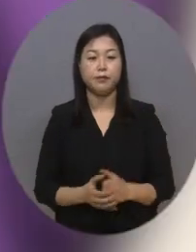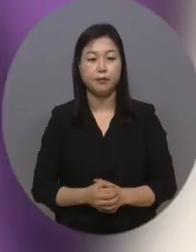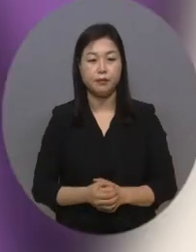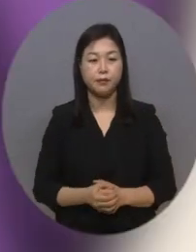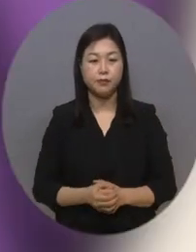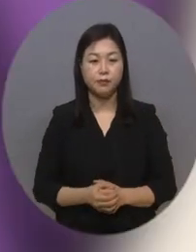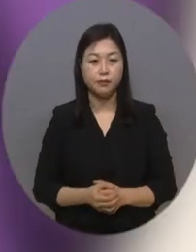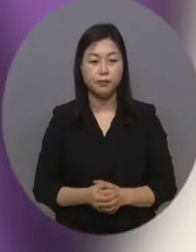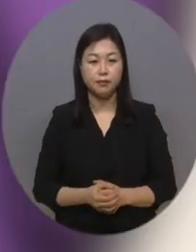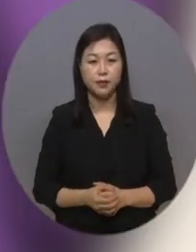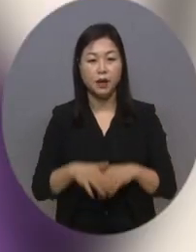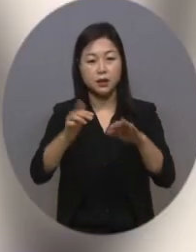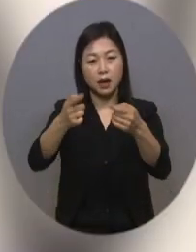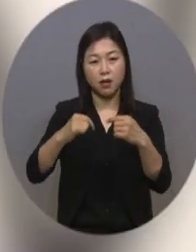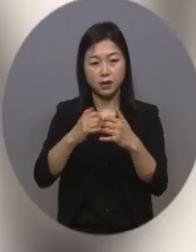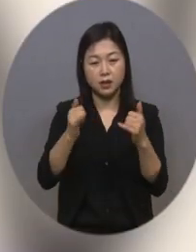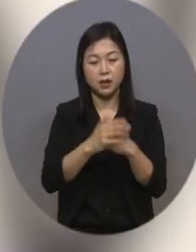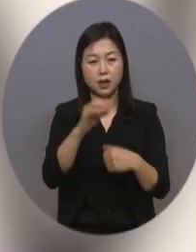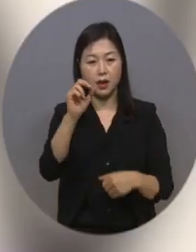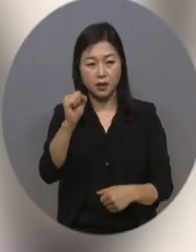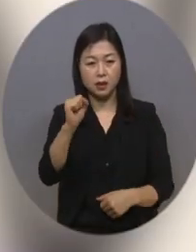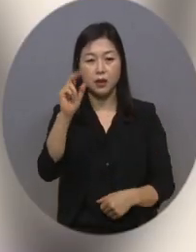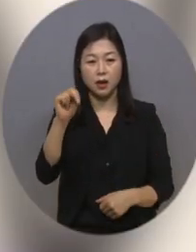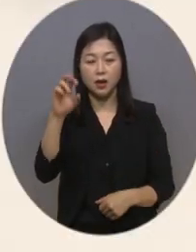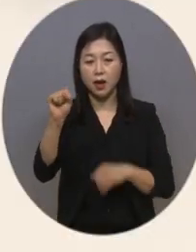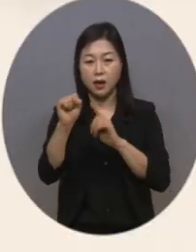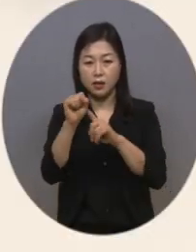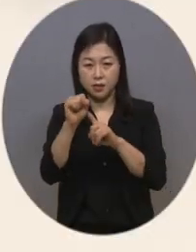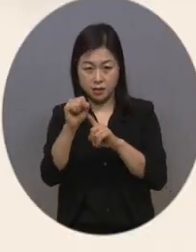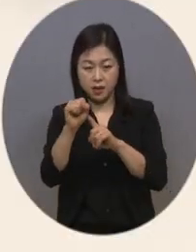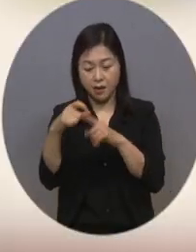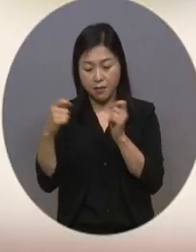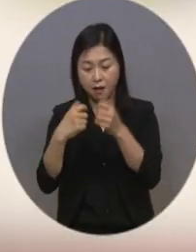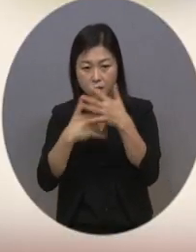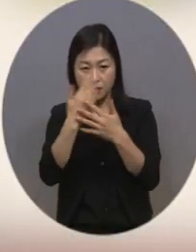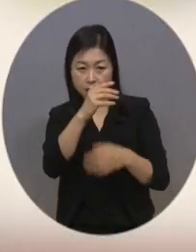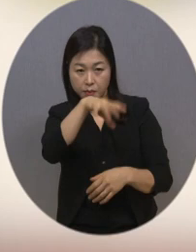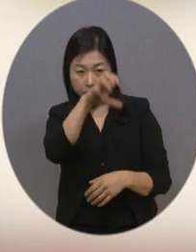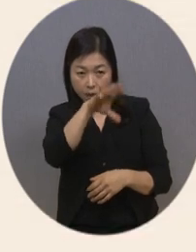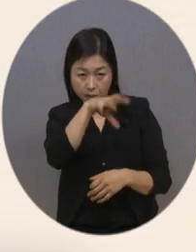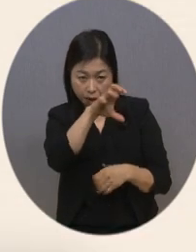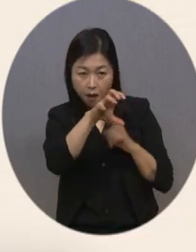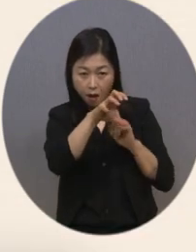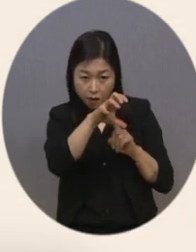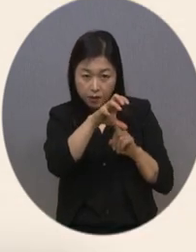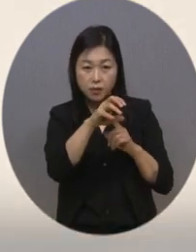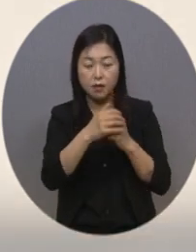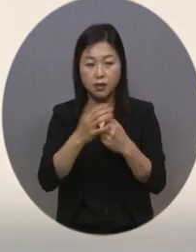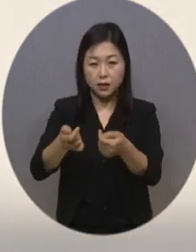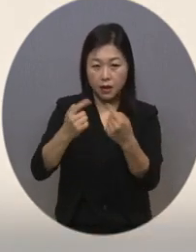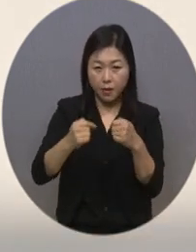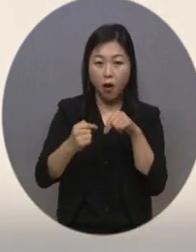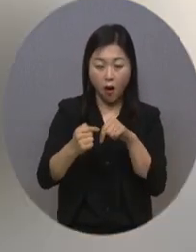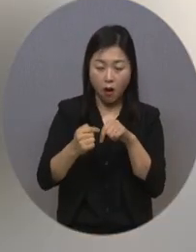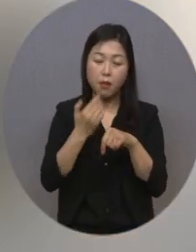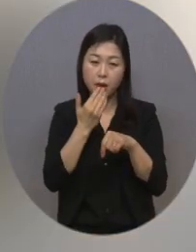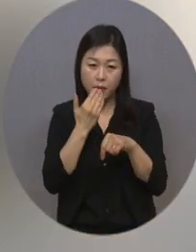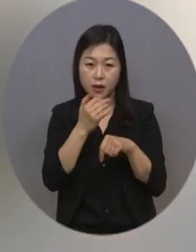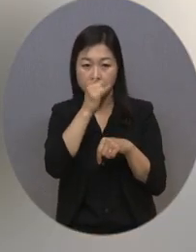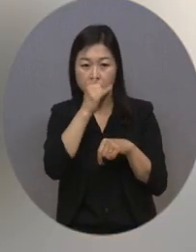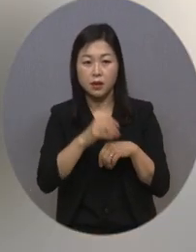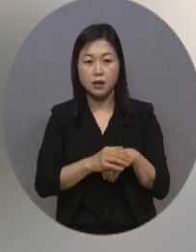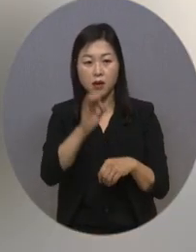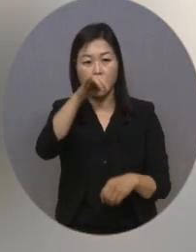이번 공모전은 참가자의 SNS 계정에 쇼폼 영상을 게시한 뒤 공모전에 참여하도록 해